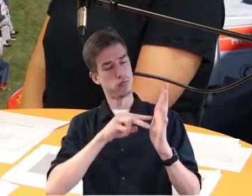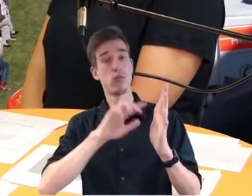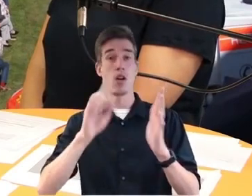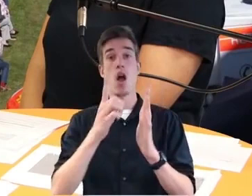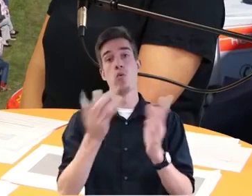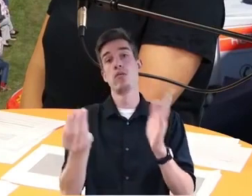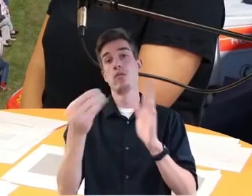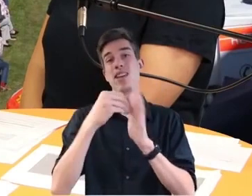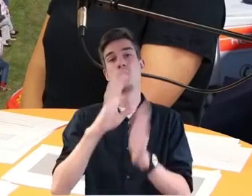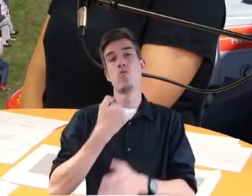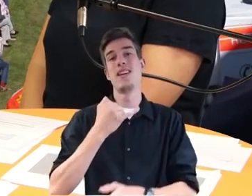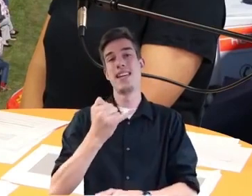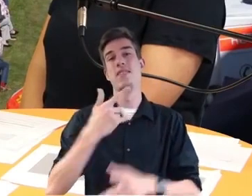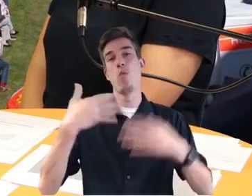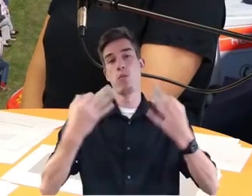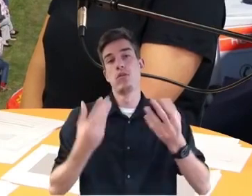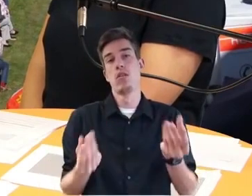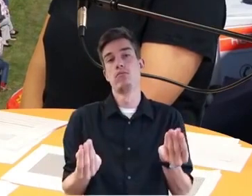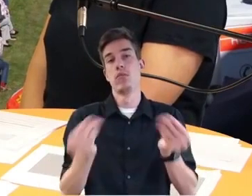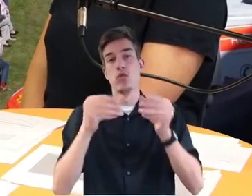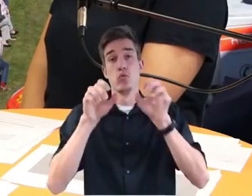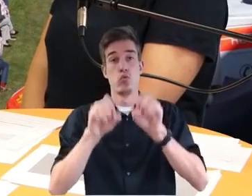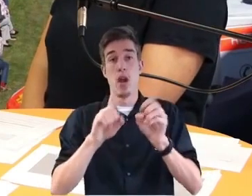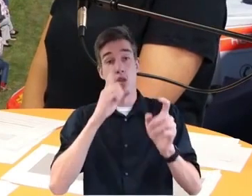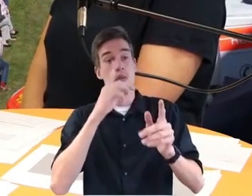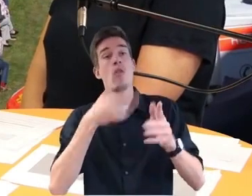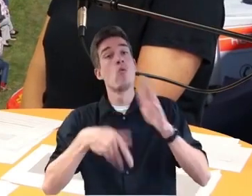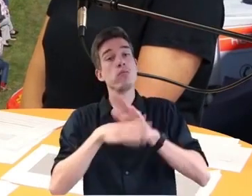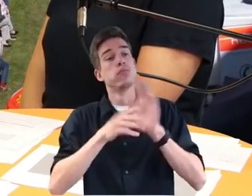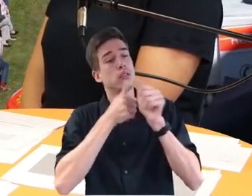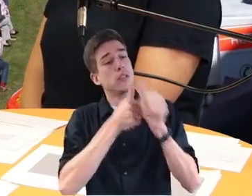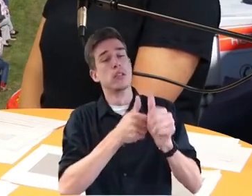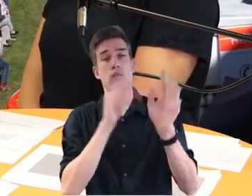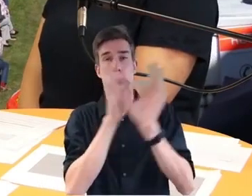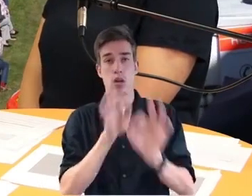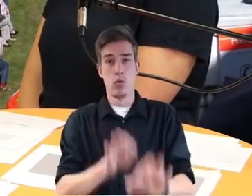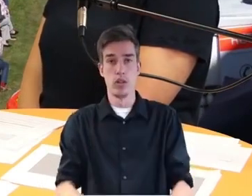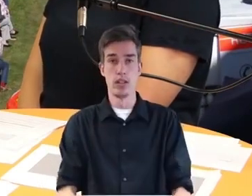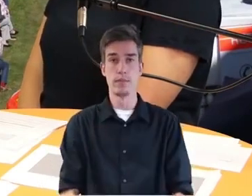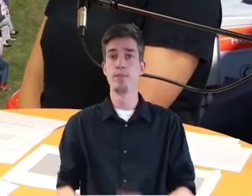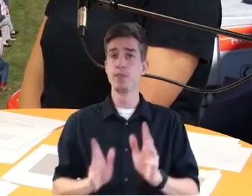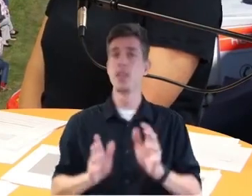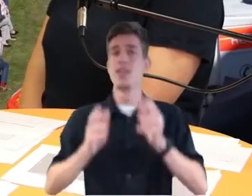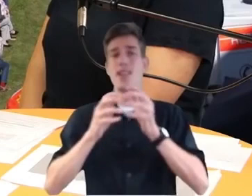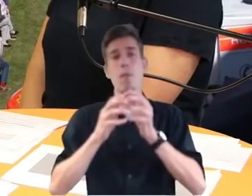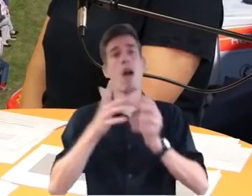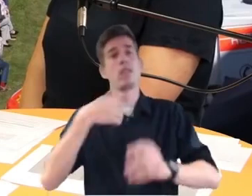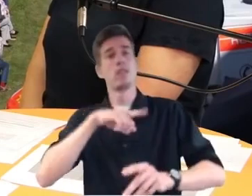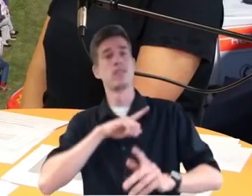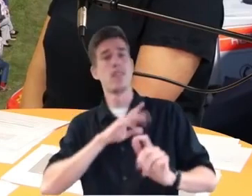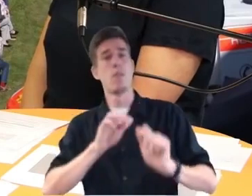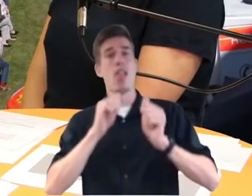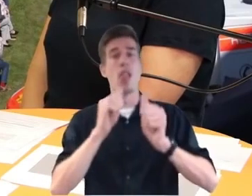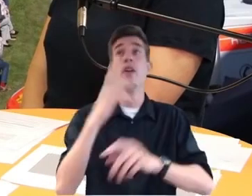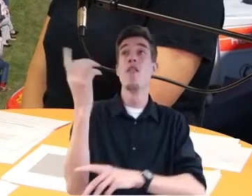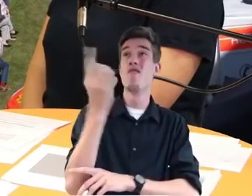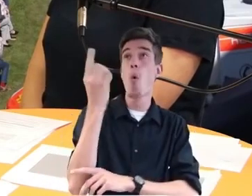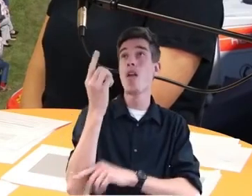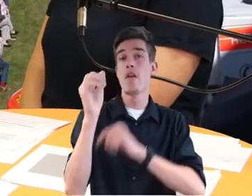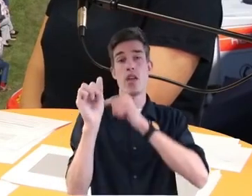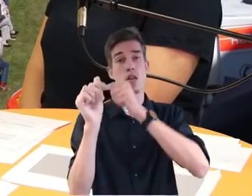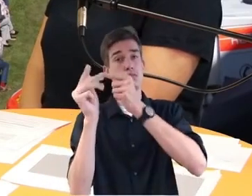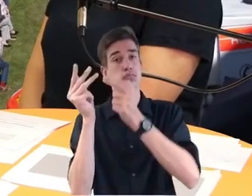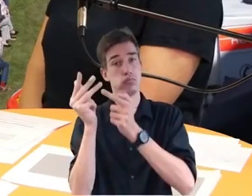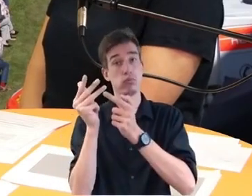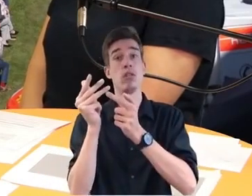individuelle Dinge ergänzt werden kann. Und natürlich können auch die Gemeinden und die Hilfsorganisationen und Feuerwehren